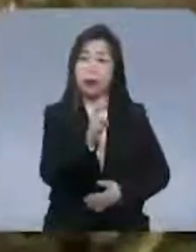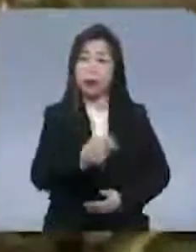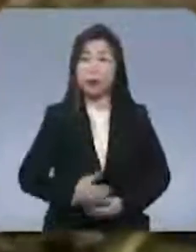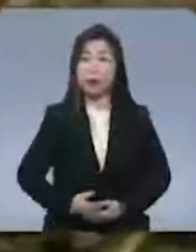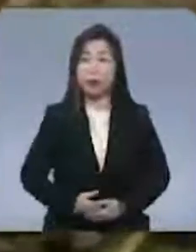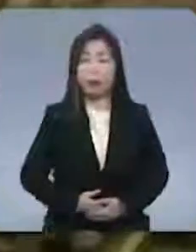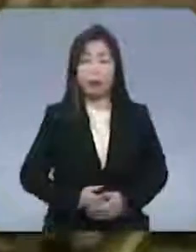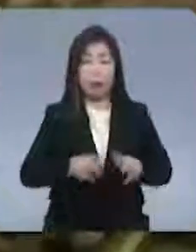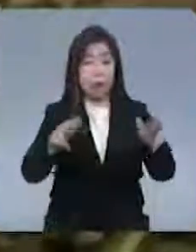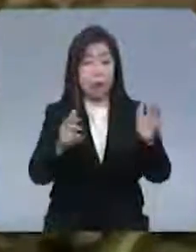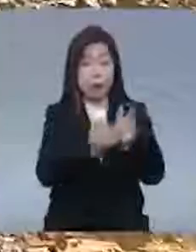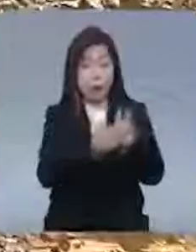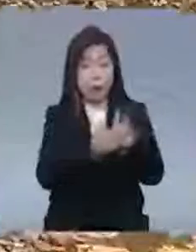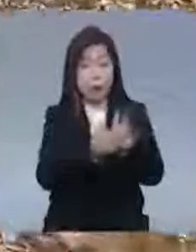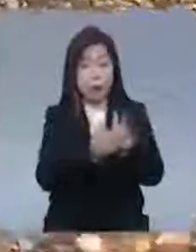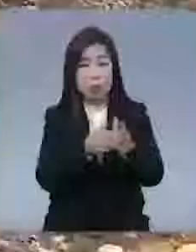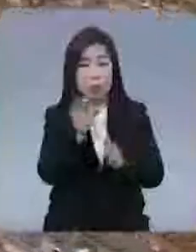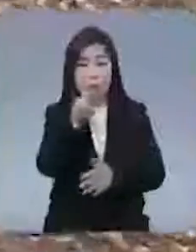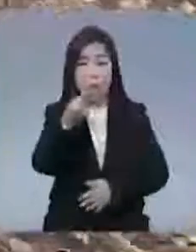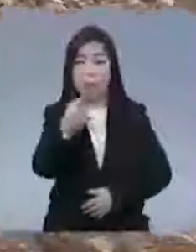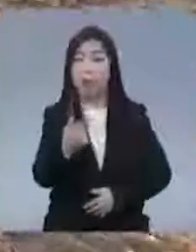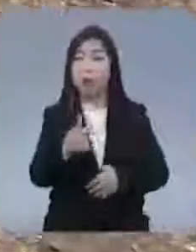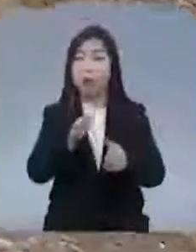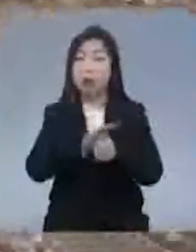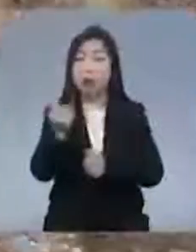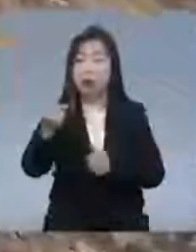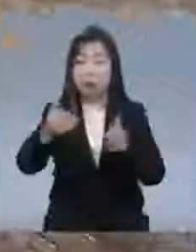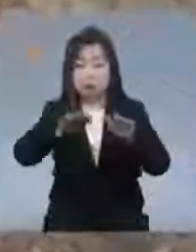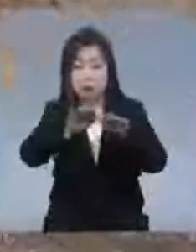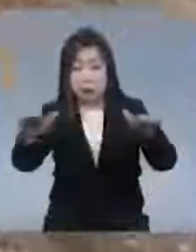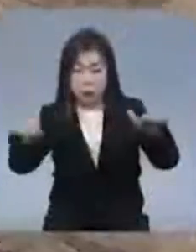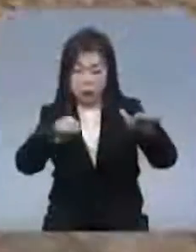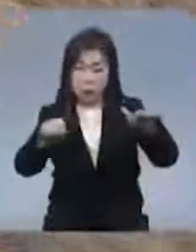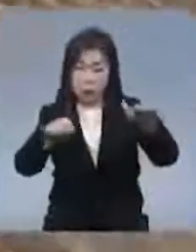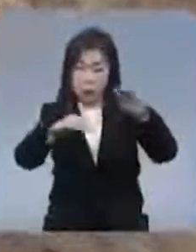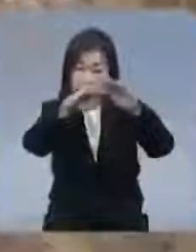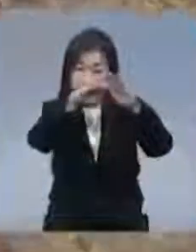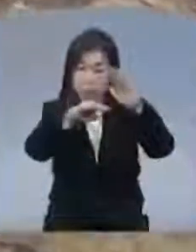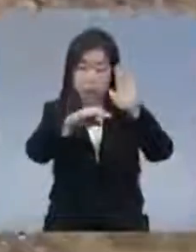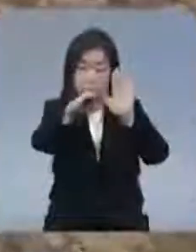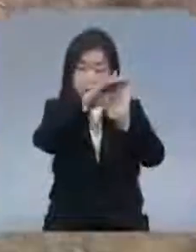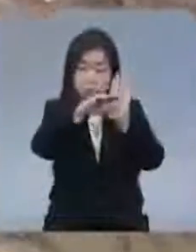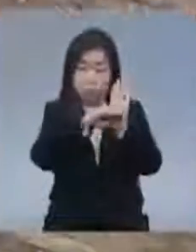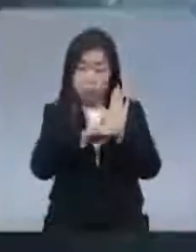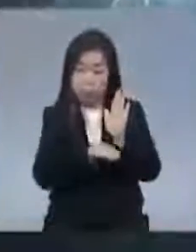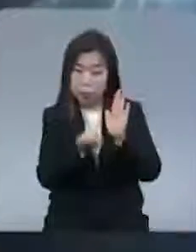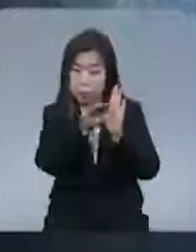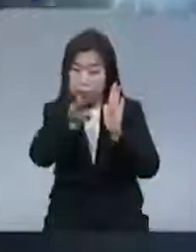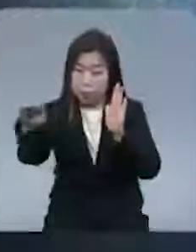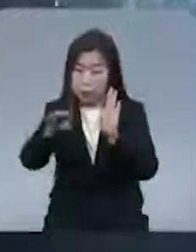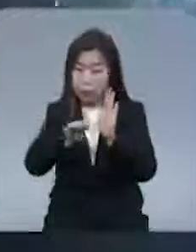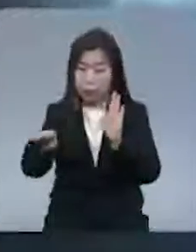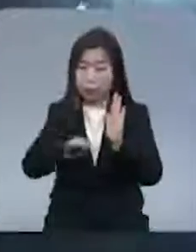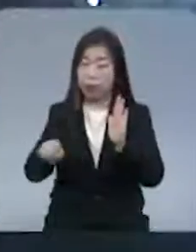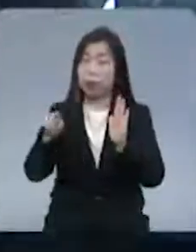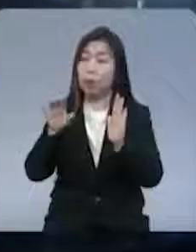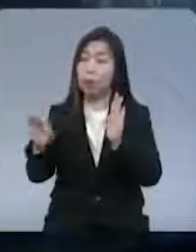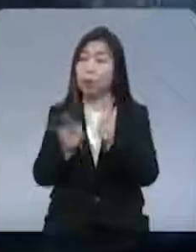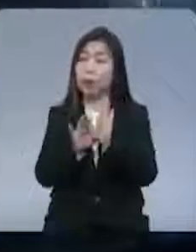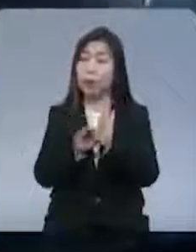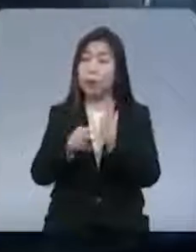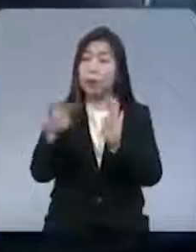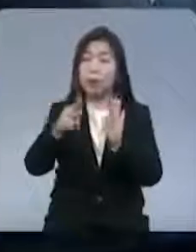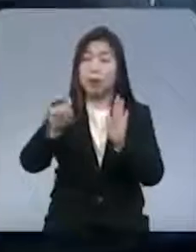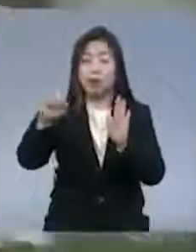yang tinggi di sebelah Jung Korea faktanya di wilayah sesar ini telah terjadi gempa bumi berkekuatan 5,8 skala Richter di